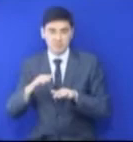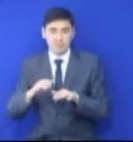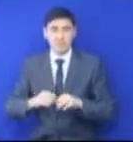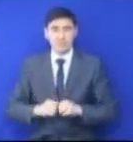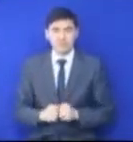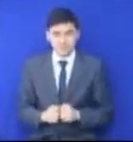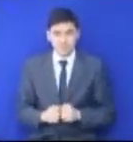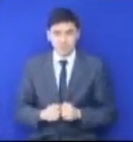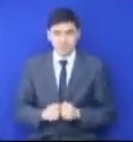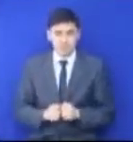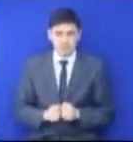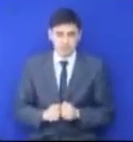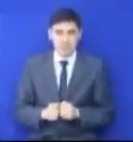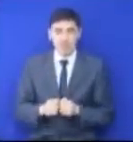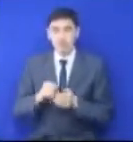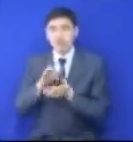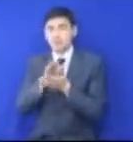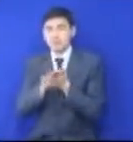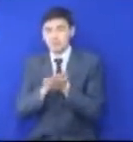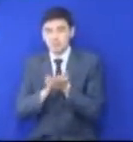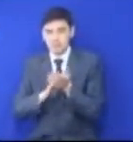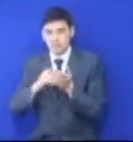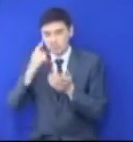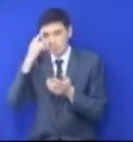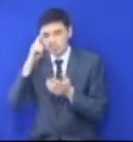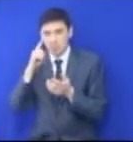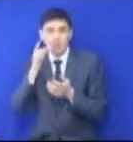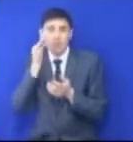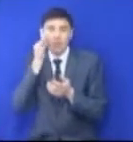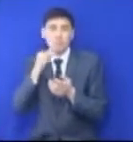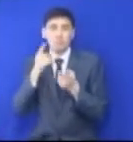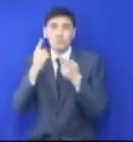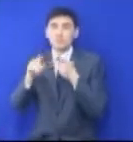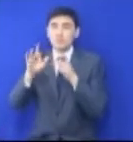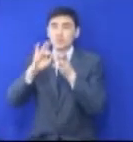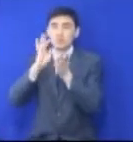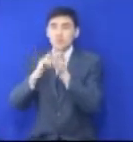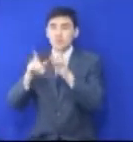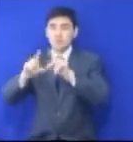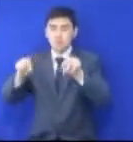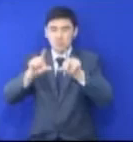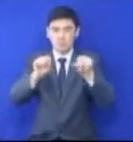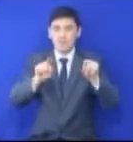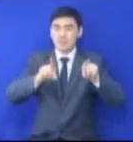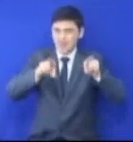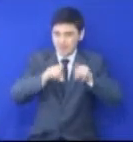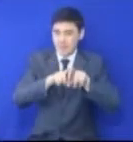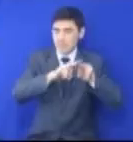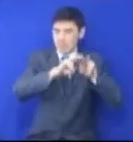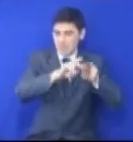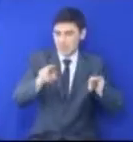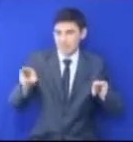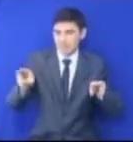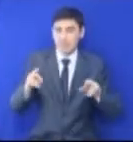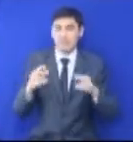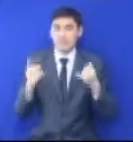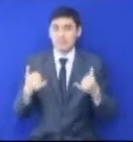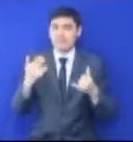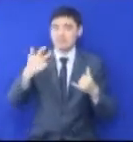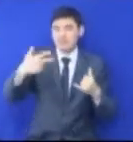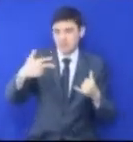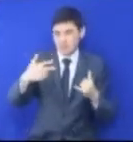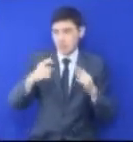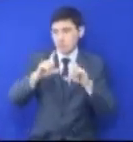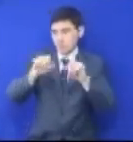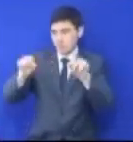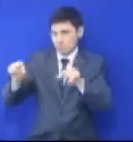Шарова. После чего появилась идея распространить этот опыт и среди всех городских школьников. Сегодня подобные клубы действуют уже при 30 с лишним